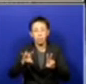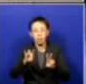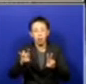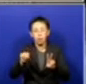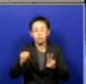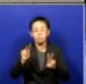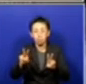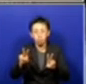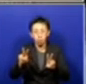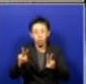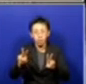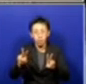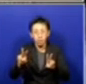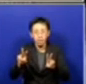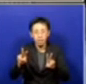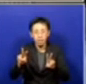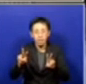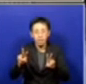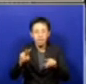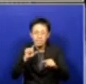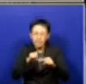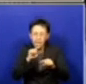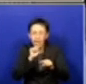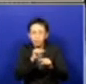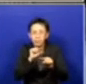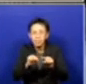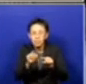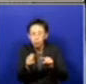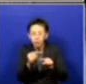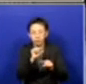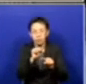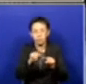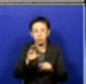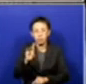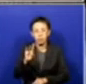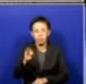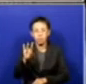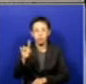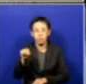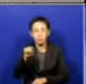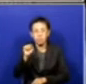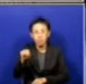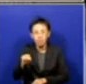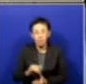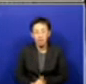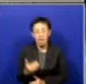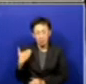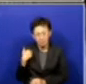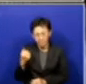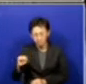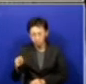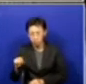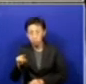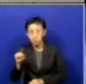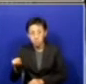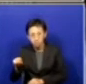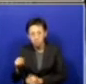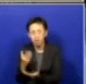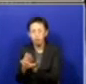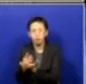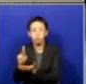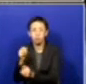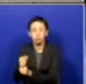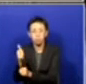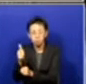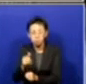2,079,822 รายตีประมาณ 88% นั้นเข้าถึงเพียงแค่ 12% ซึ่งนั่นก็หมายความว่าหาก